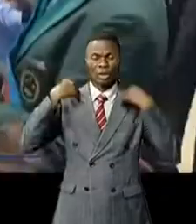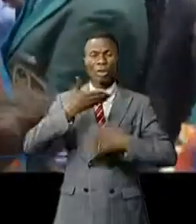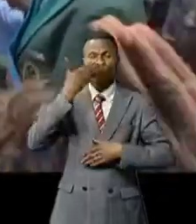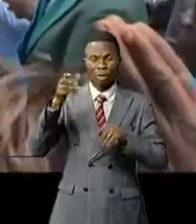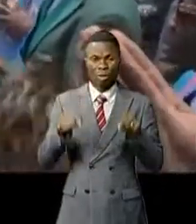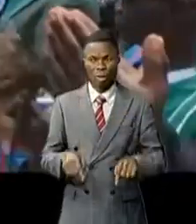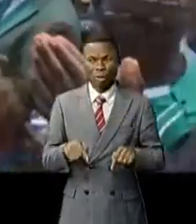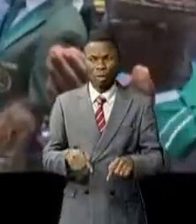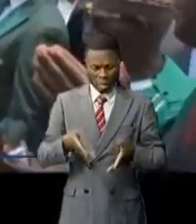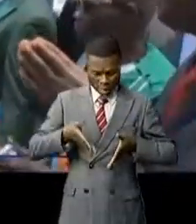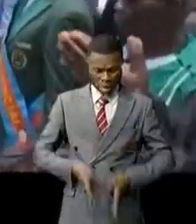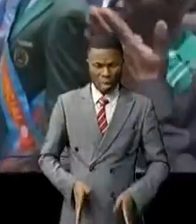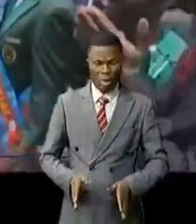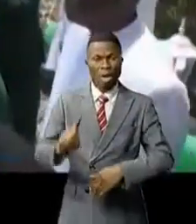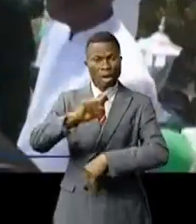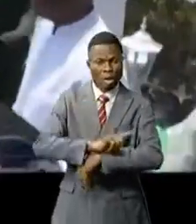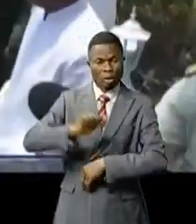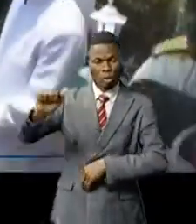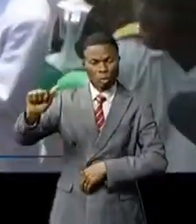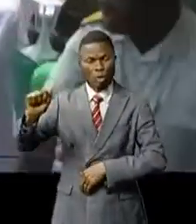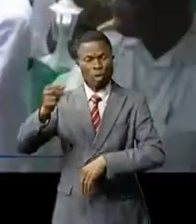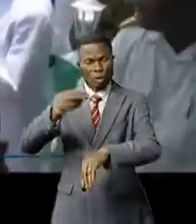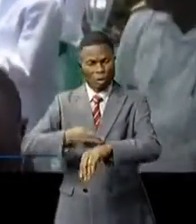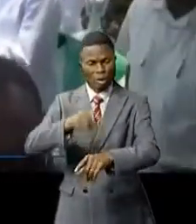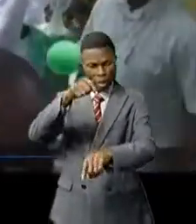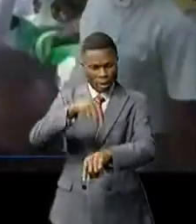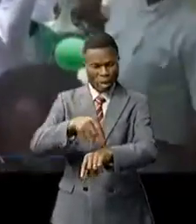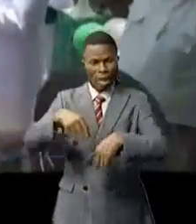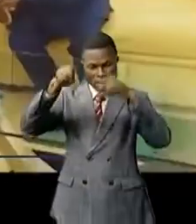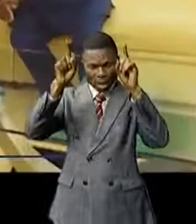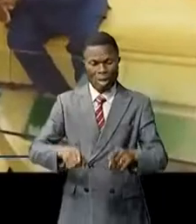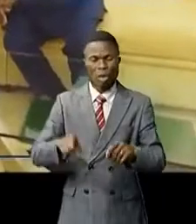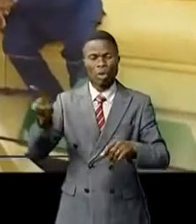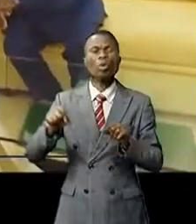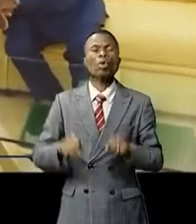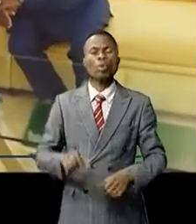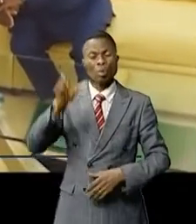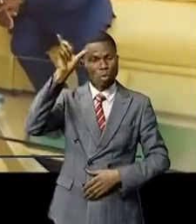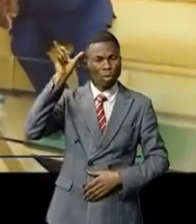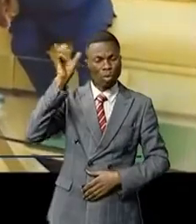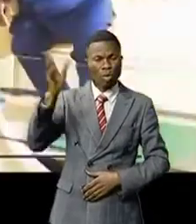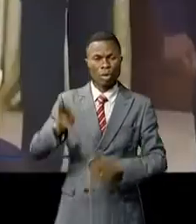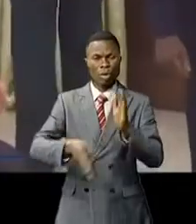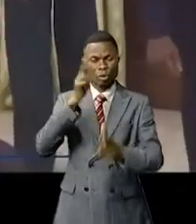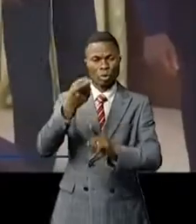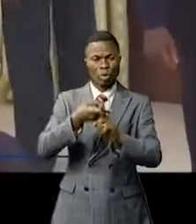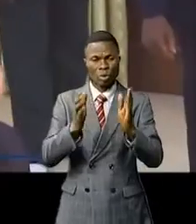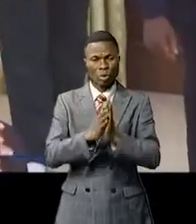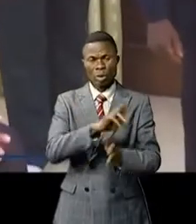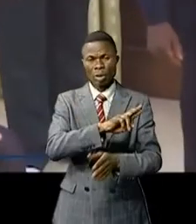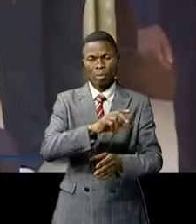actuel qui devait naître le jour, l'heure, la date et l'année même de sa mort à Lubumbashi, le